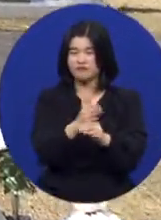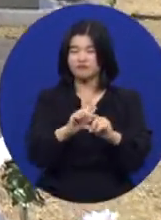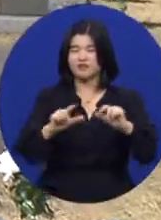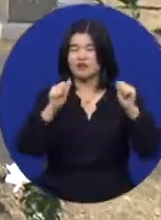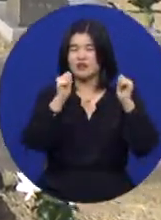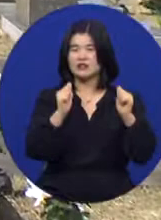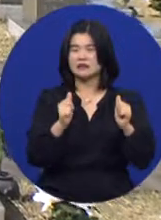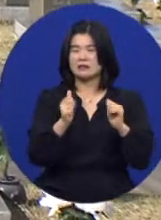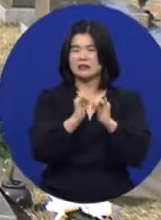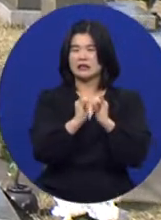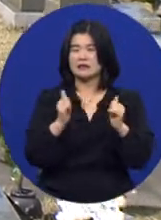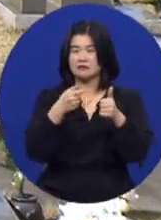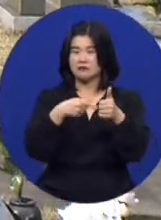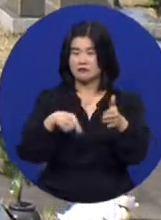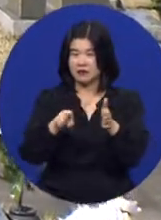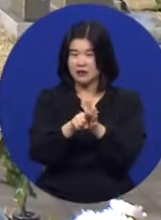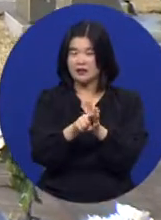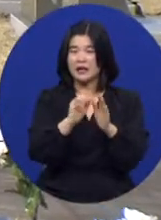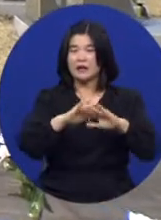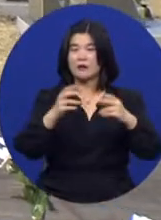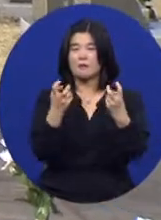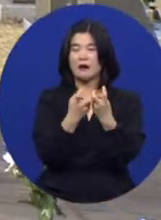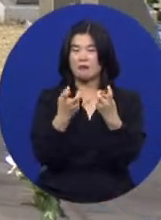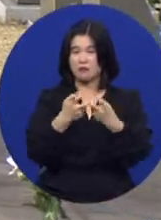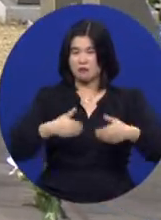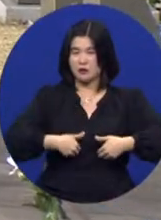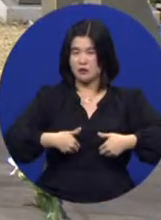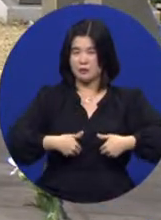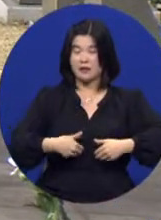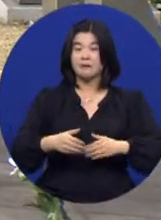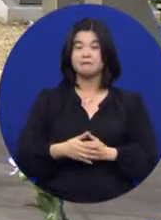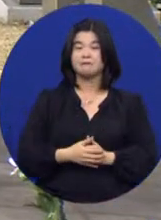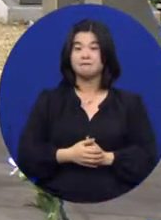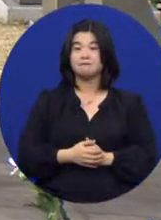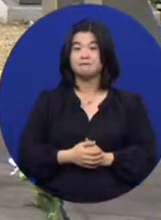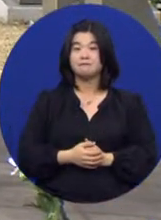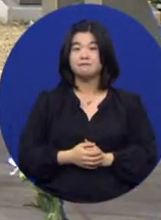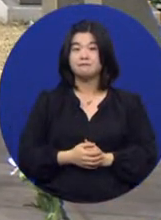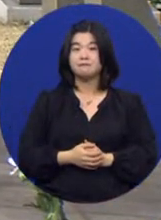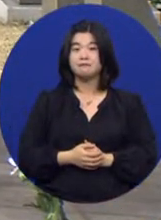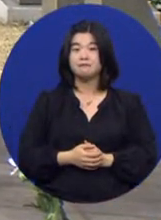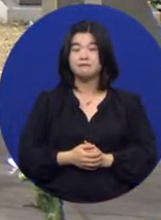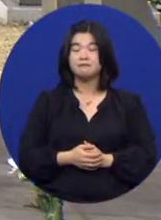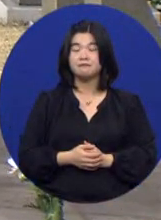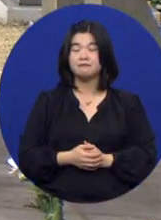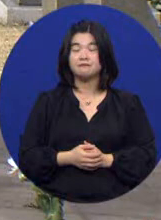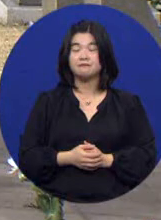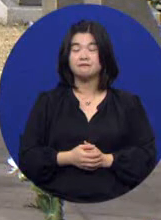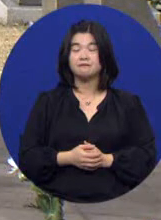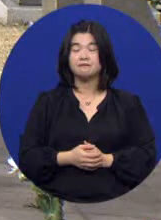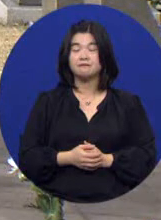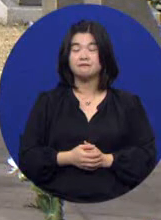일반 재판 수용인들을 위한 대책 마련이 시급해 보입니다. MBC 뉴스 박주연입니다.